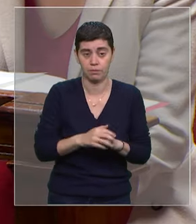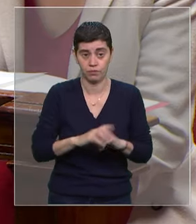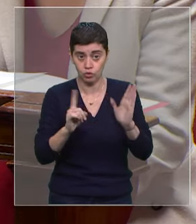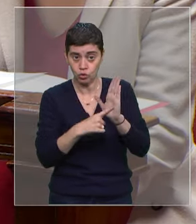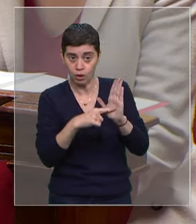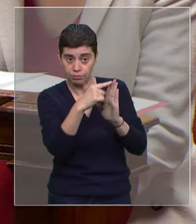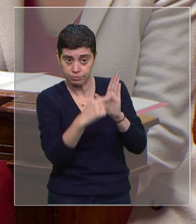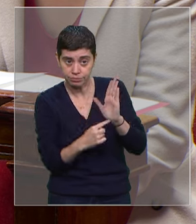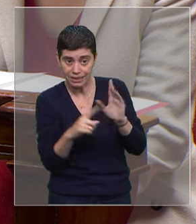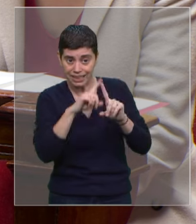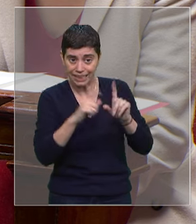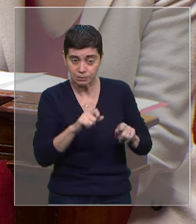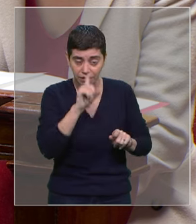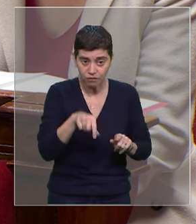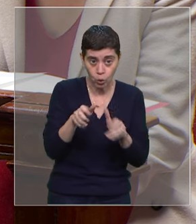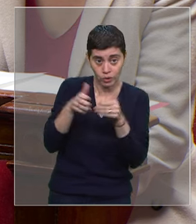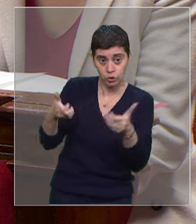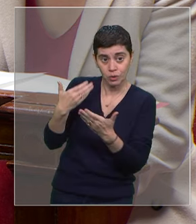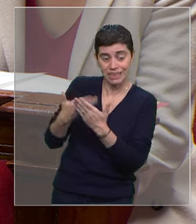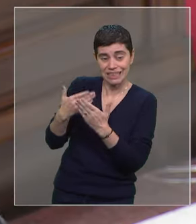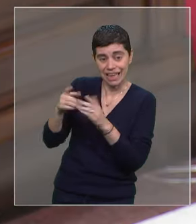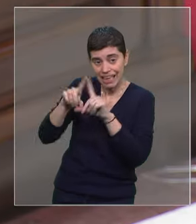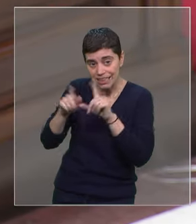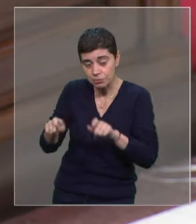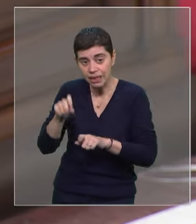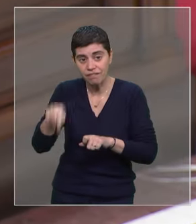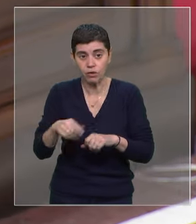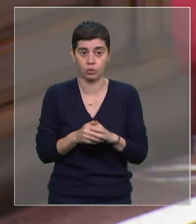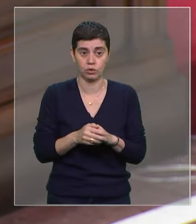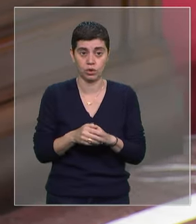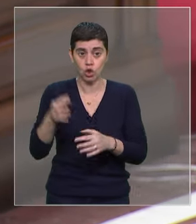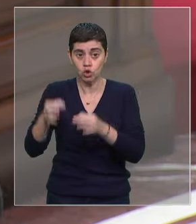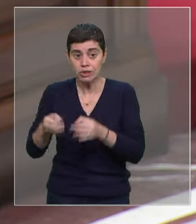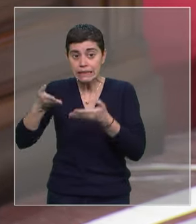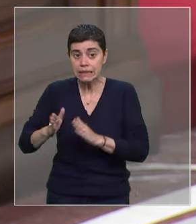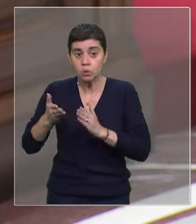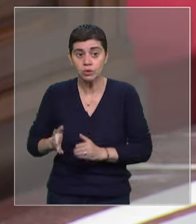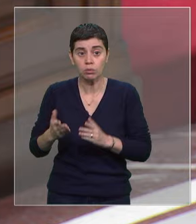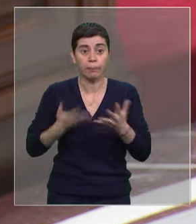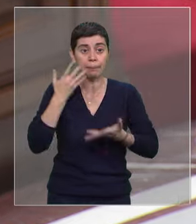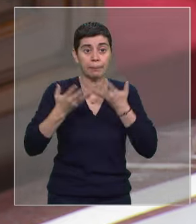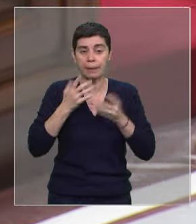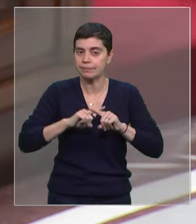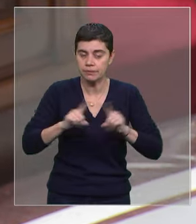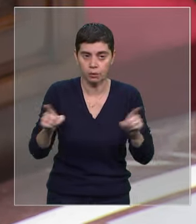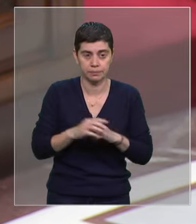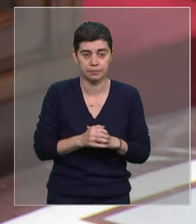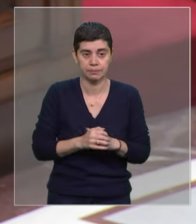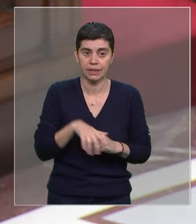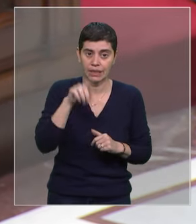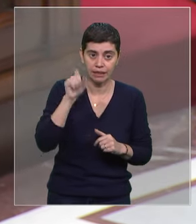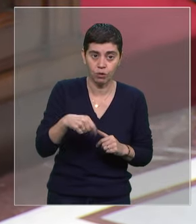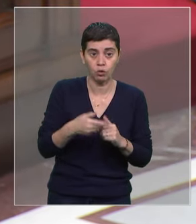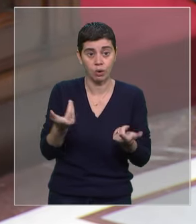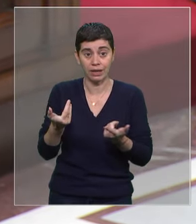droit et notre constitution. Nous n'avons pas à commenter des décisions de justice. Encore une fois, nous devons respecter